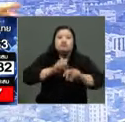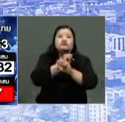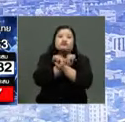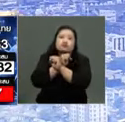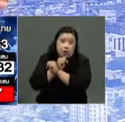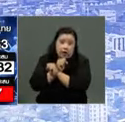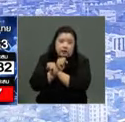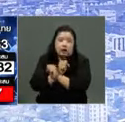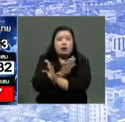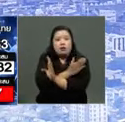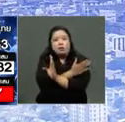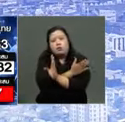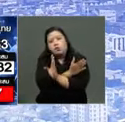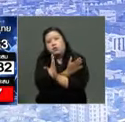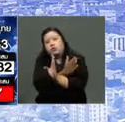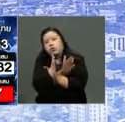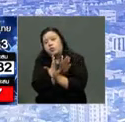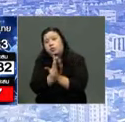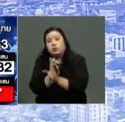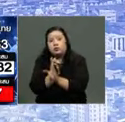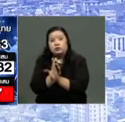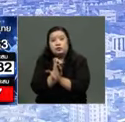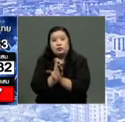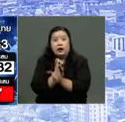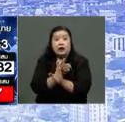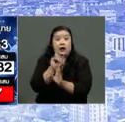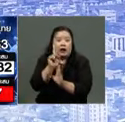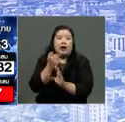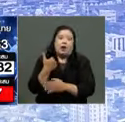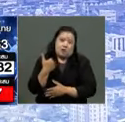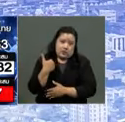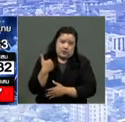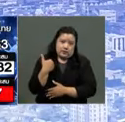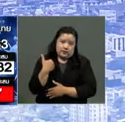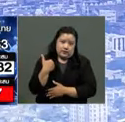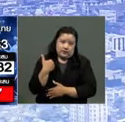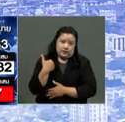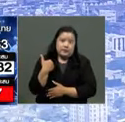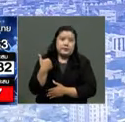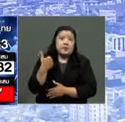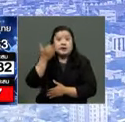ที่จะเกิดขึ้นในเดือนมิถุนายนนี้ถ้าเราสามารถผ่านเหตุการณ์ของการระบาดนี้ไปได้อย่างดีเหมือนอย่างที่เราผ่านมา1และ 2ได้อย่างดีก็เกิด 3